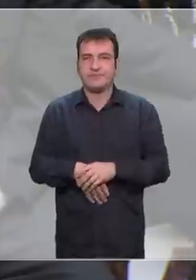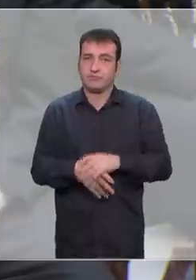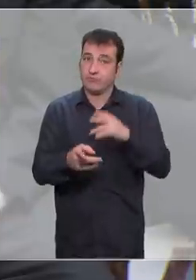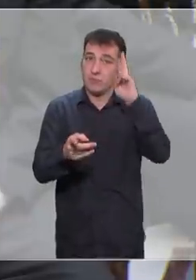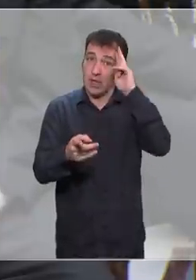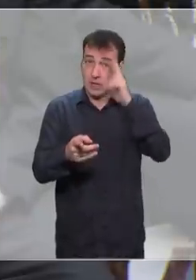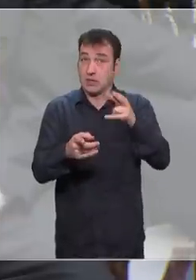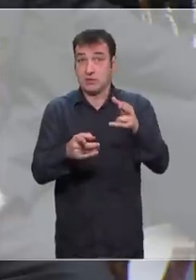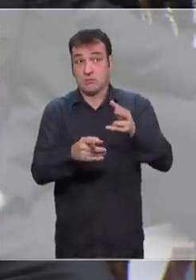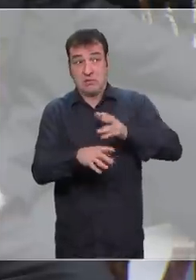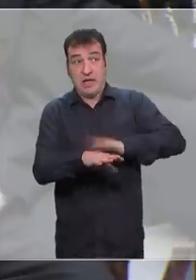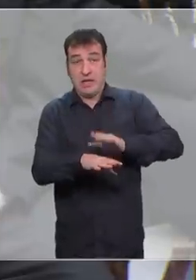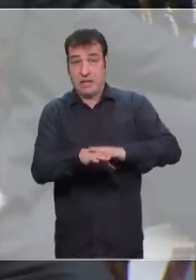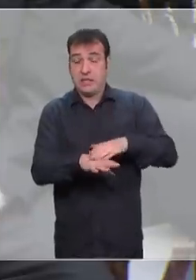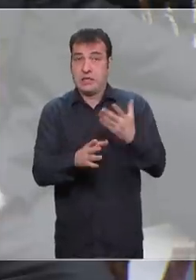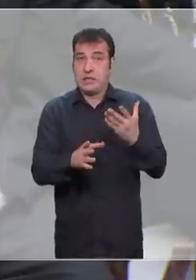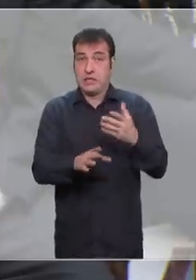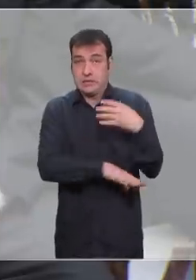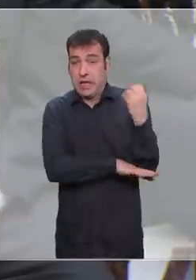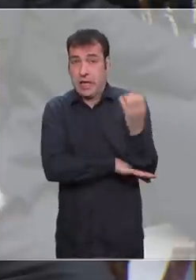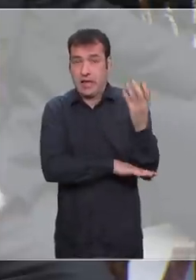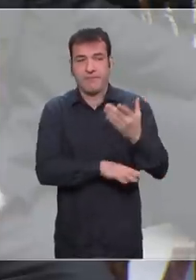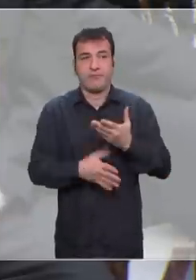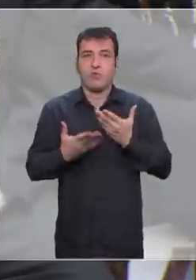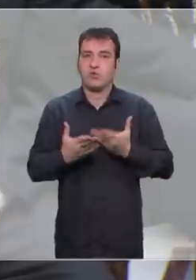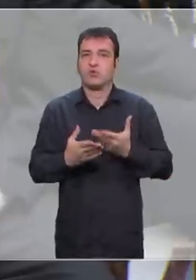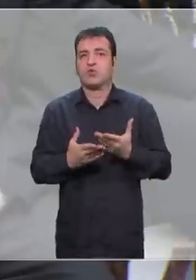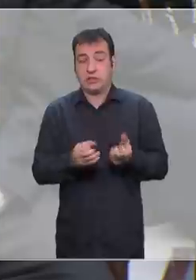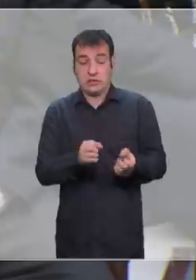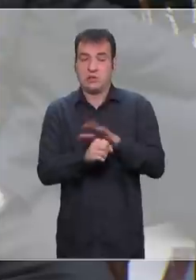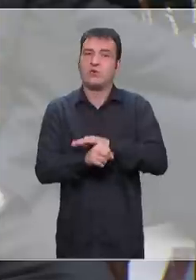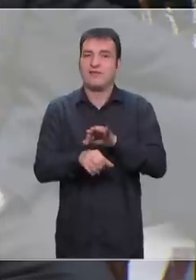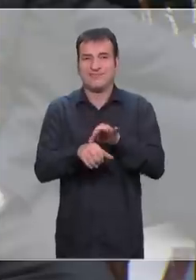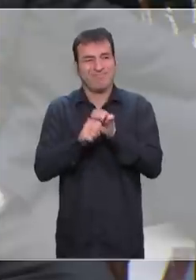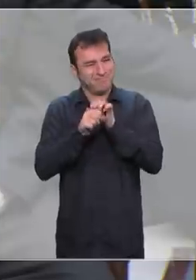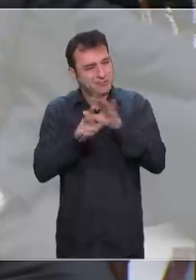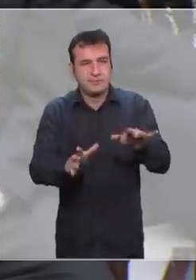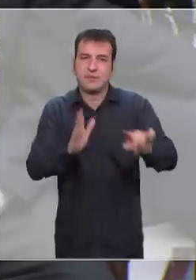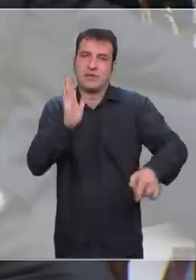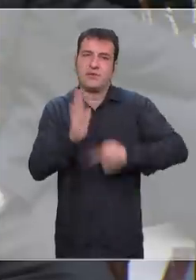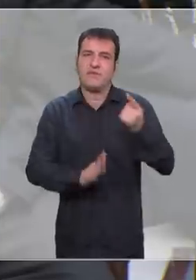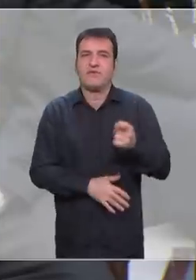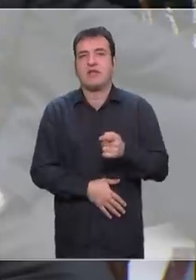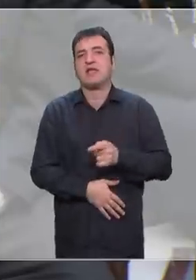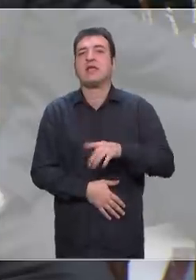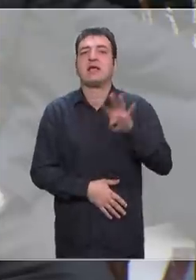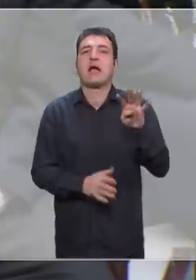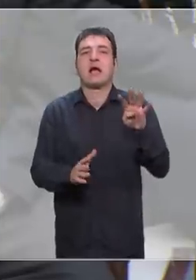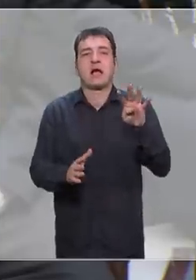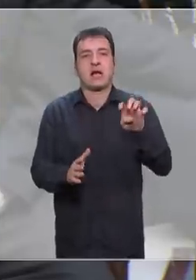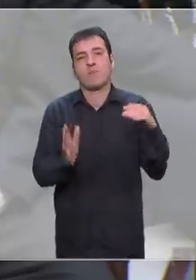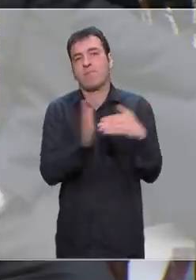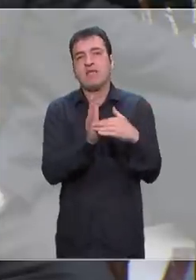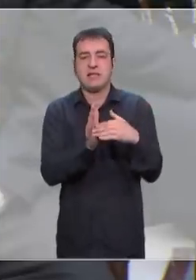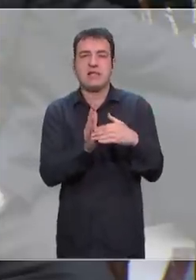sonnette d'alarme, car aujourd'hui, l'épidémie de Covid repart, avec plus de 40 000 cas détectés par jour,